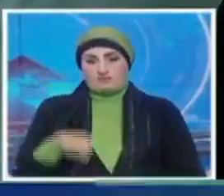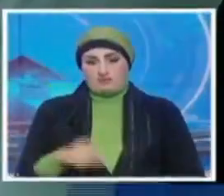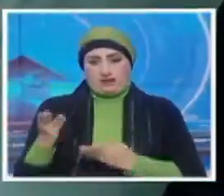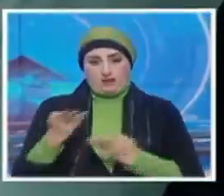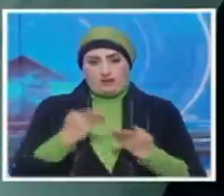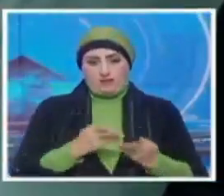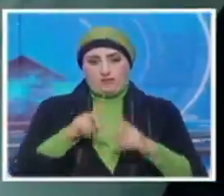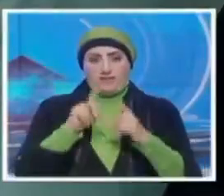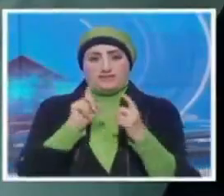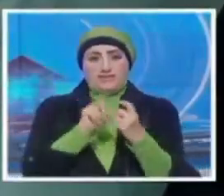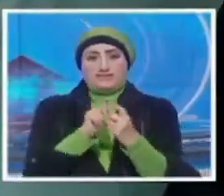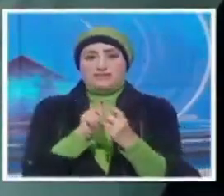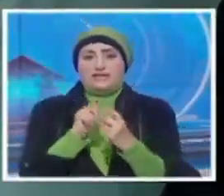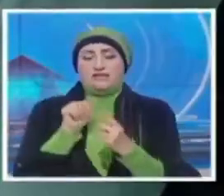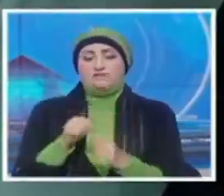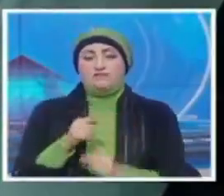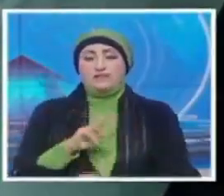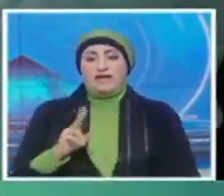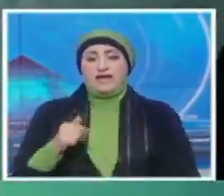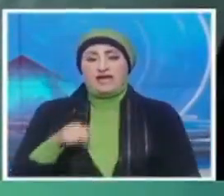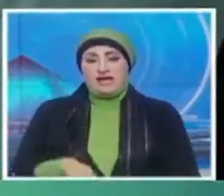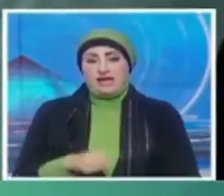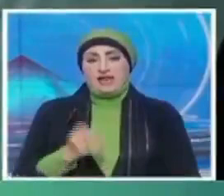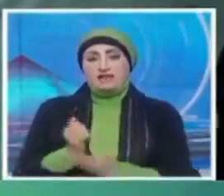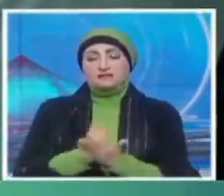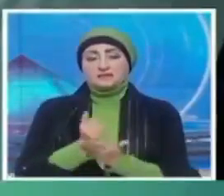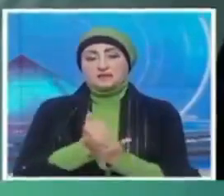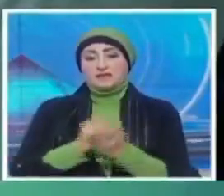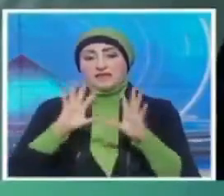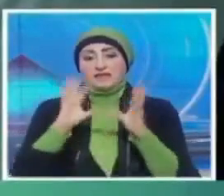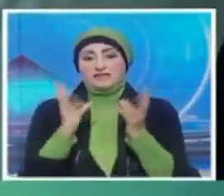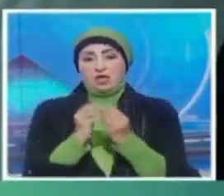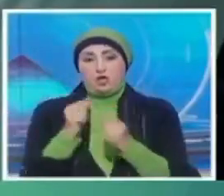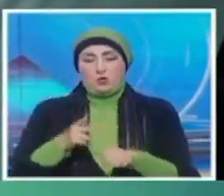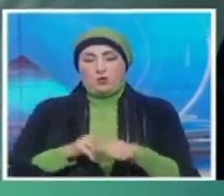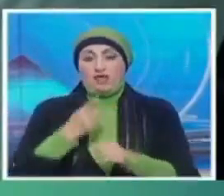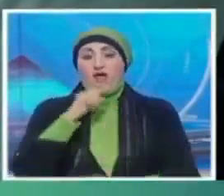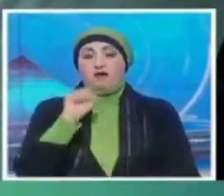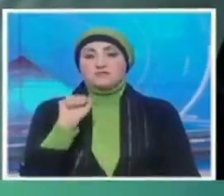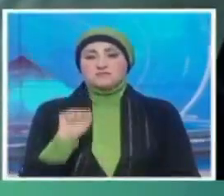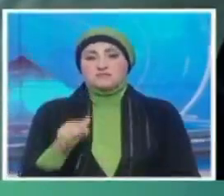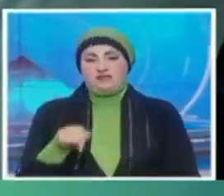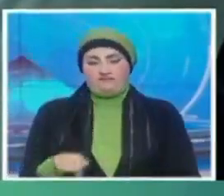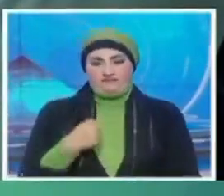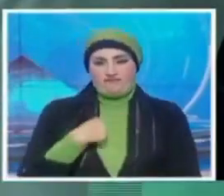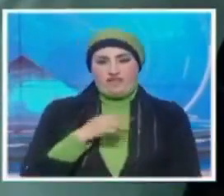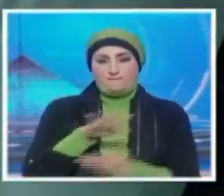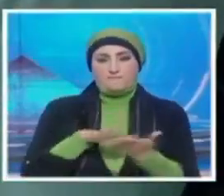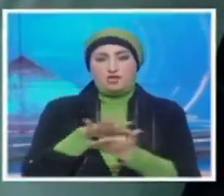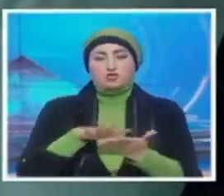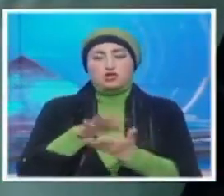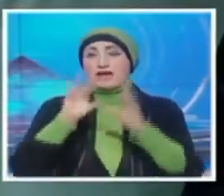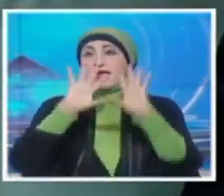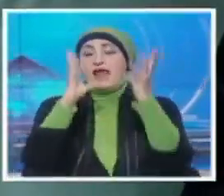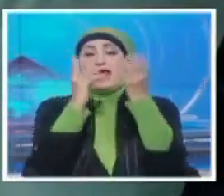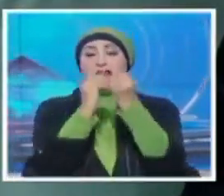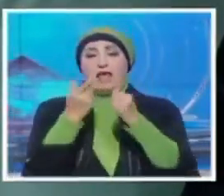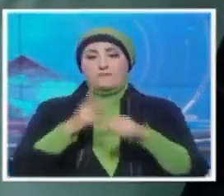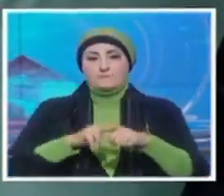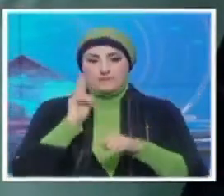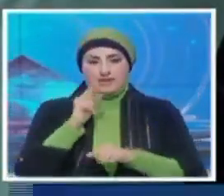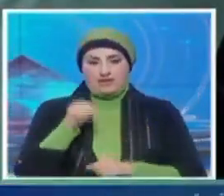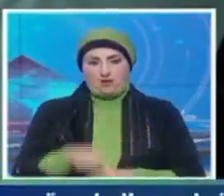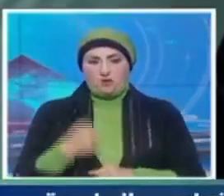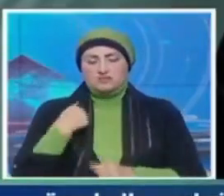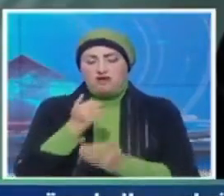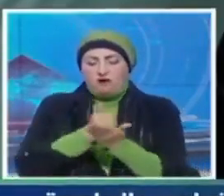ظل التحديات والمستجدات على الساحة الاقتصادية الدولية وبالخصوص تداعيات الأزمات العالمية، ولا سيما